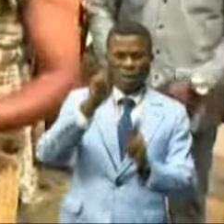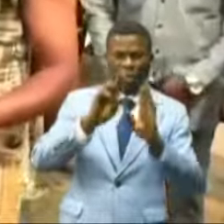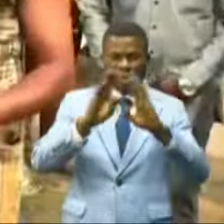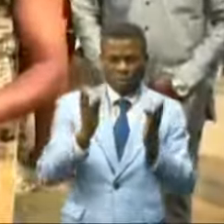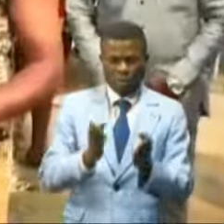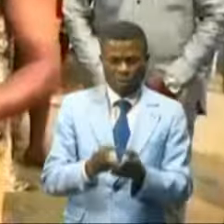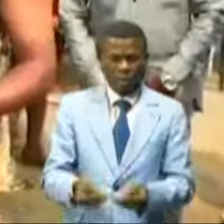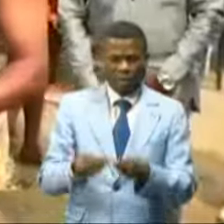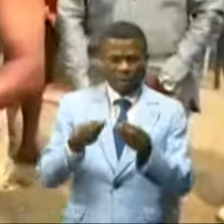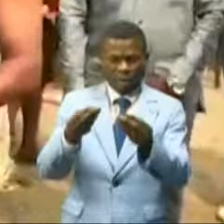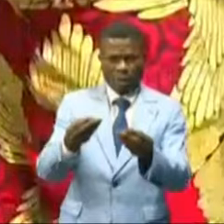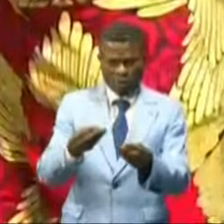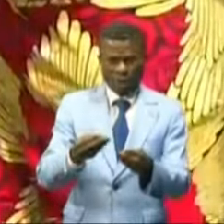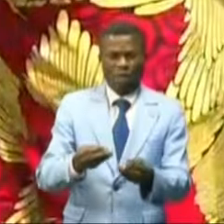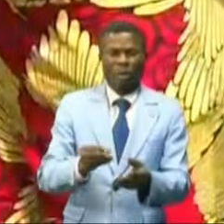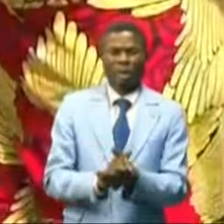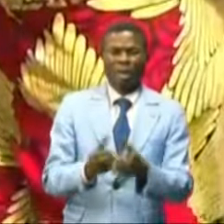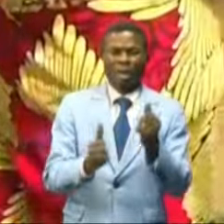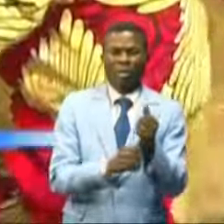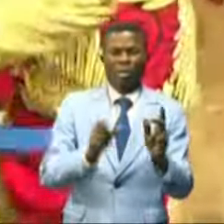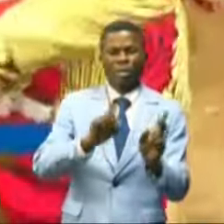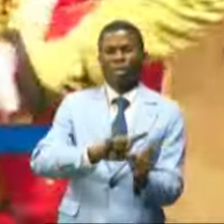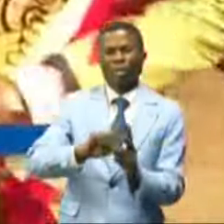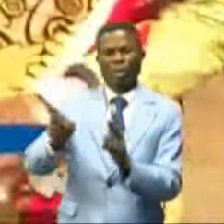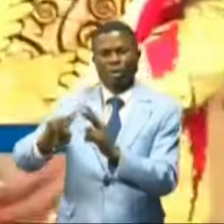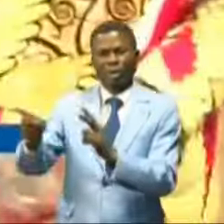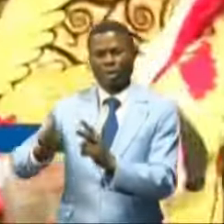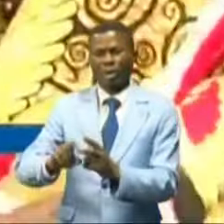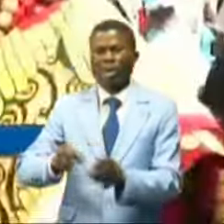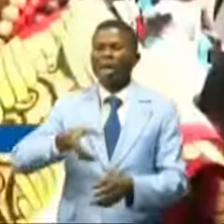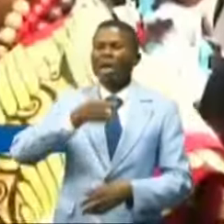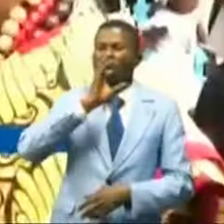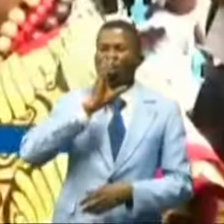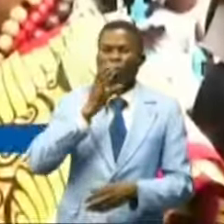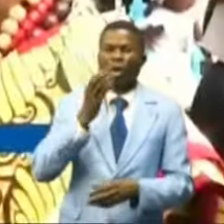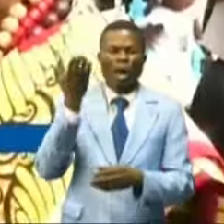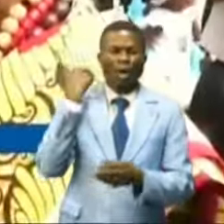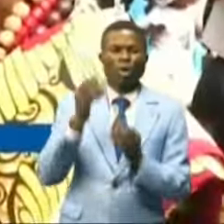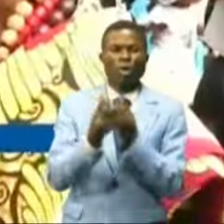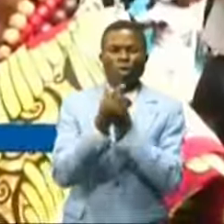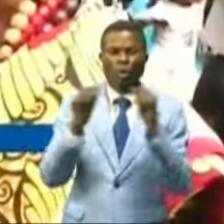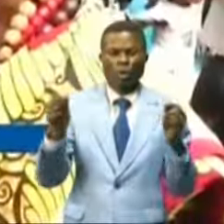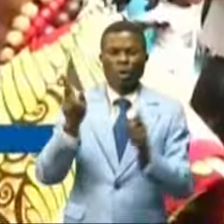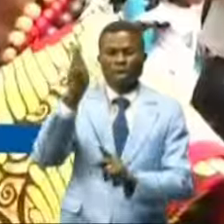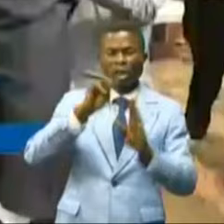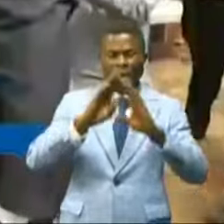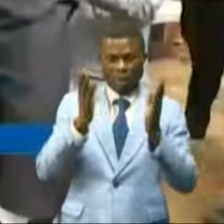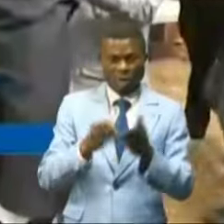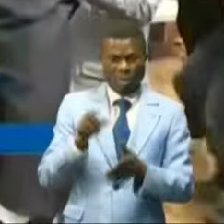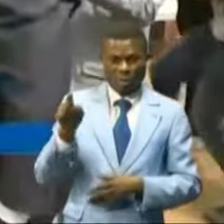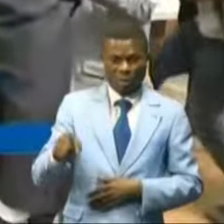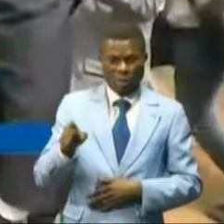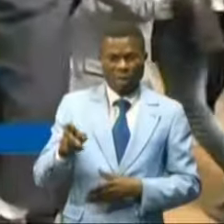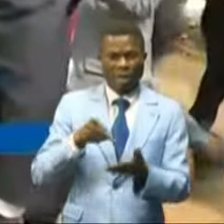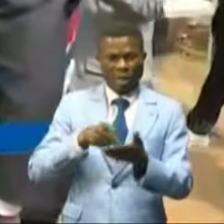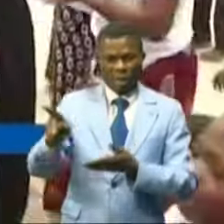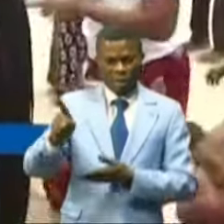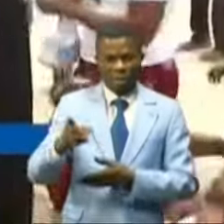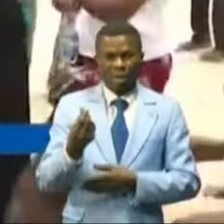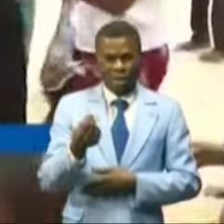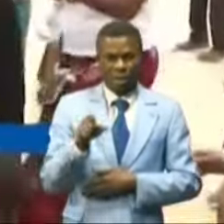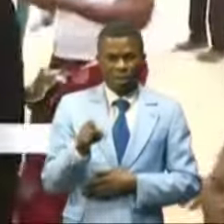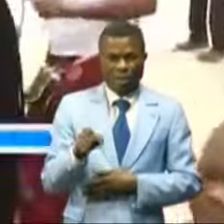des déplacés. Les déplacés vont consommer gratuitement l'eau potable, tandis que la population locale va payer une